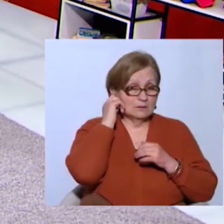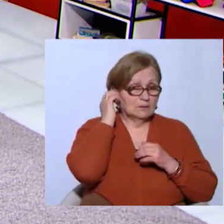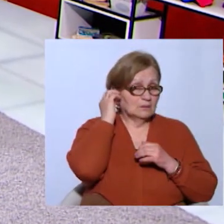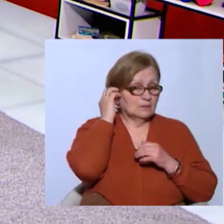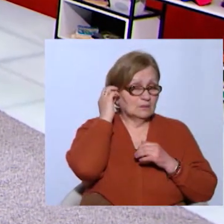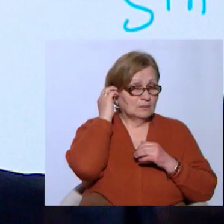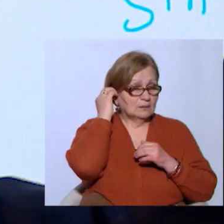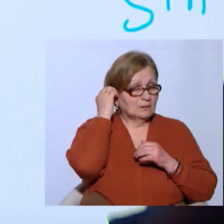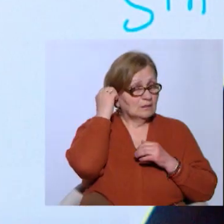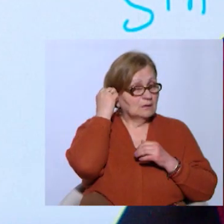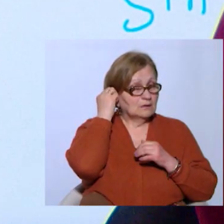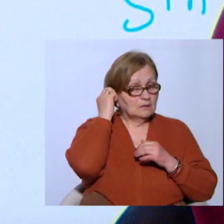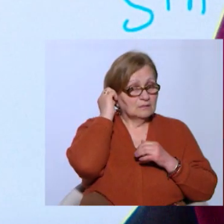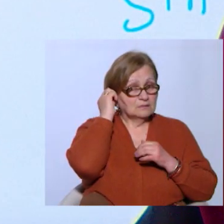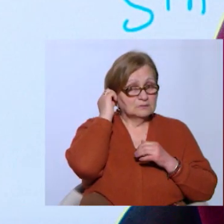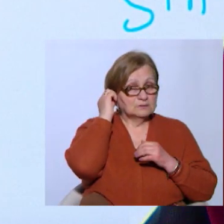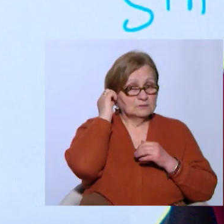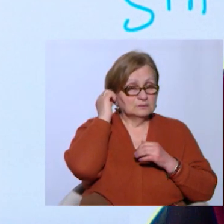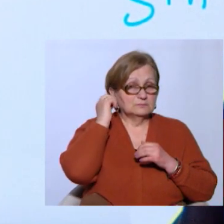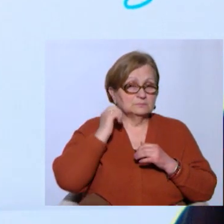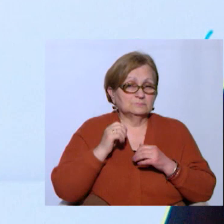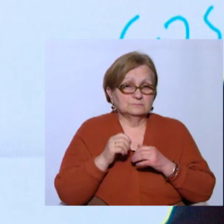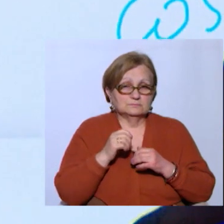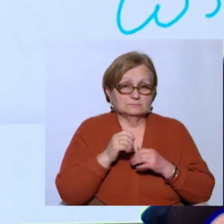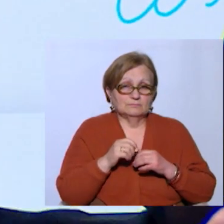და აი ფიქრეთ რა იქნება 180 პლუს ალფა.